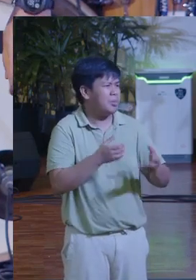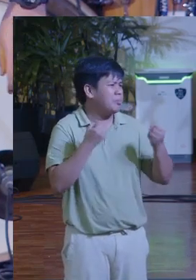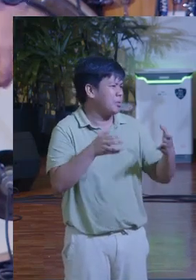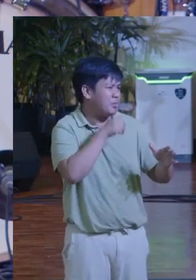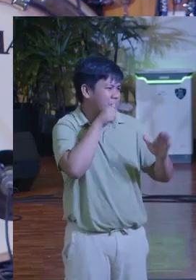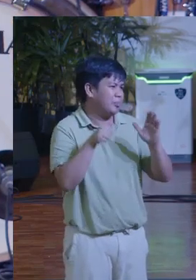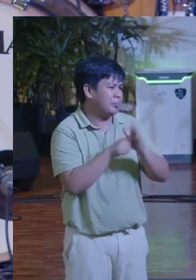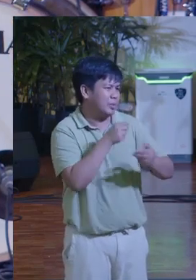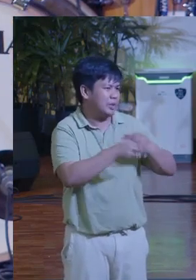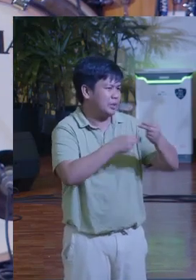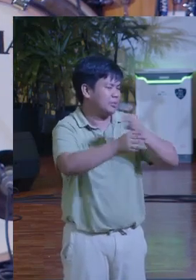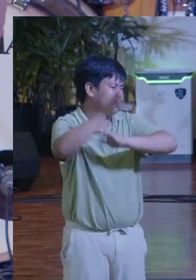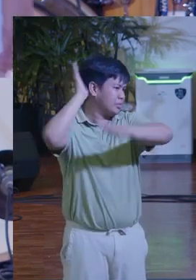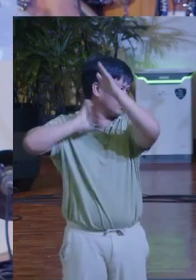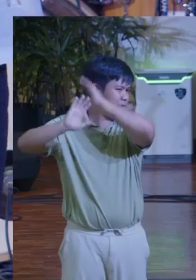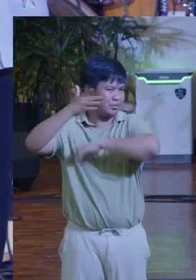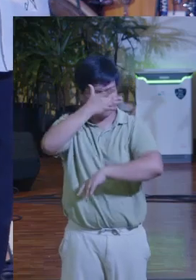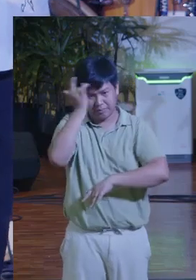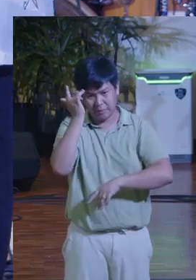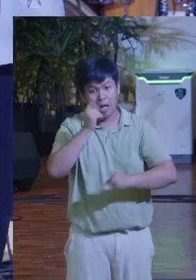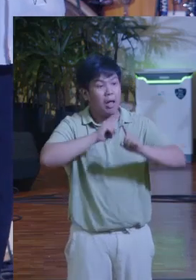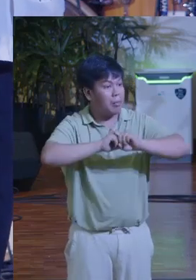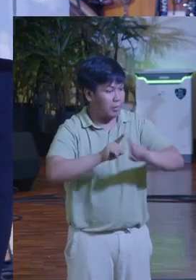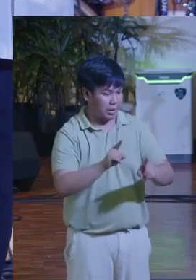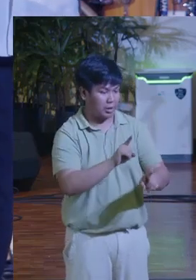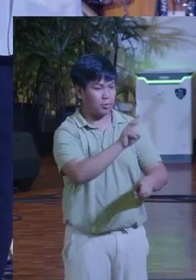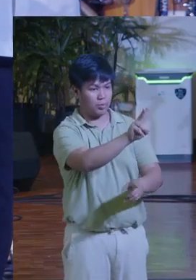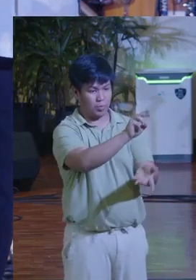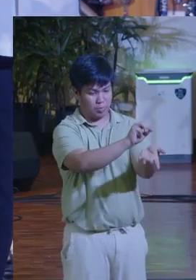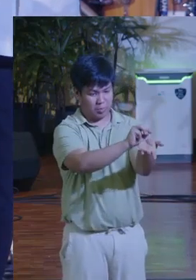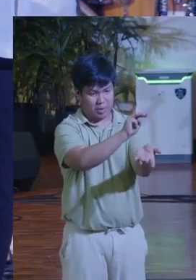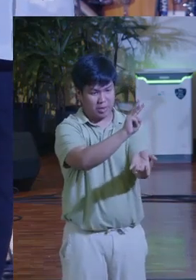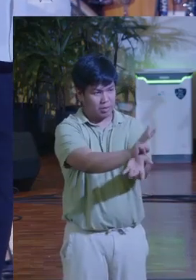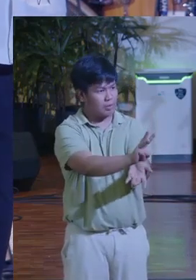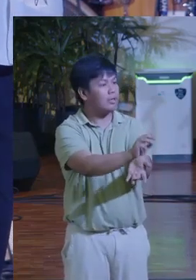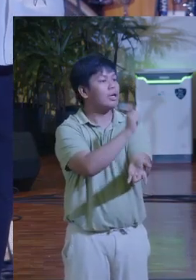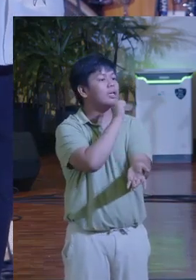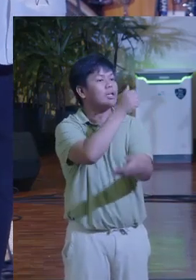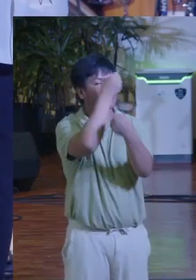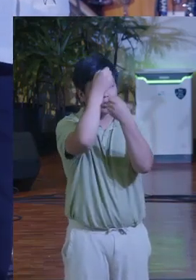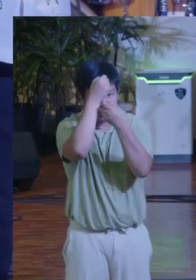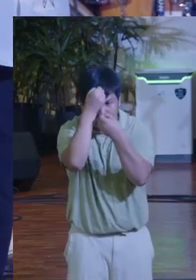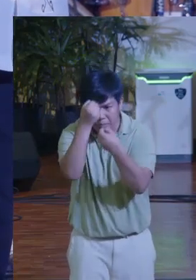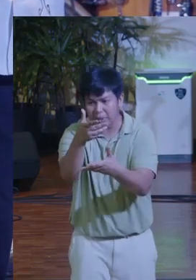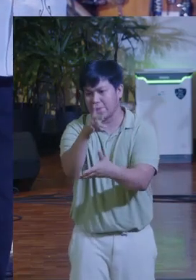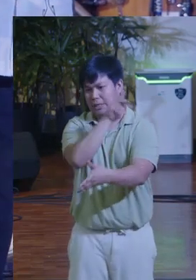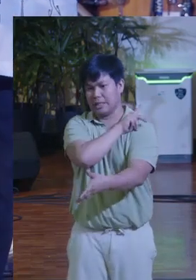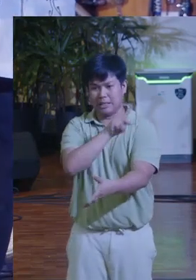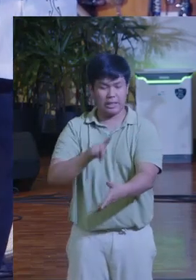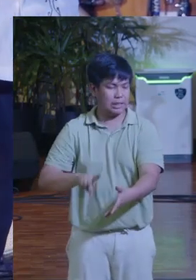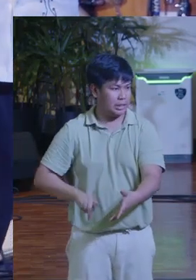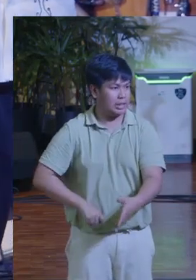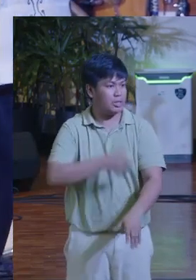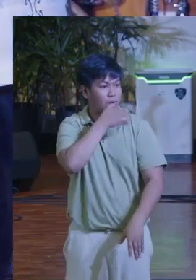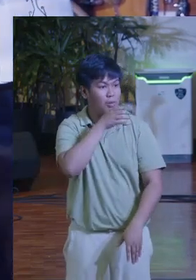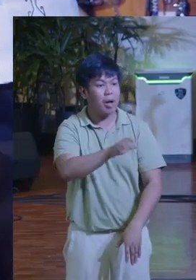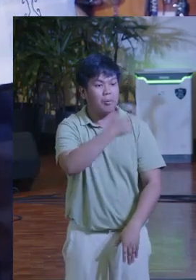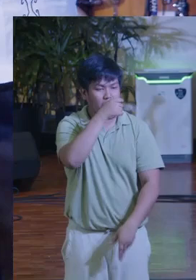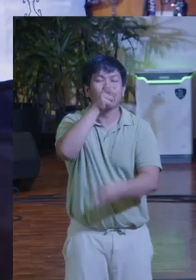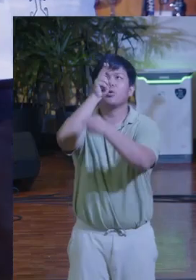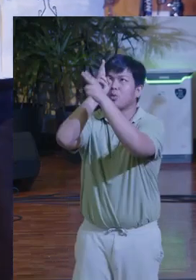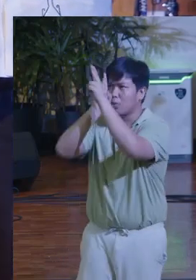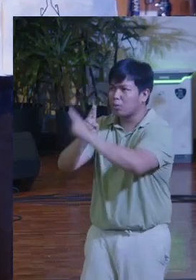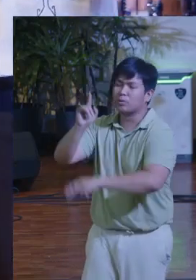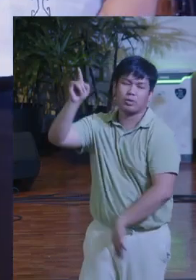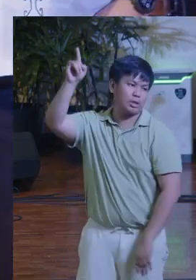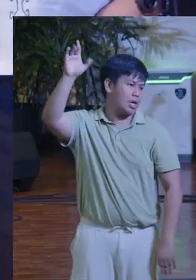natin, hindi sila sumunod sa utos ng hari sapagkat sila ay may takot sa